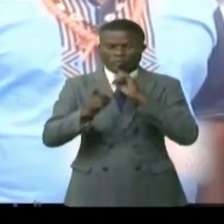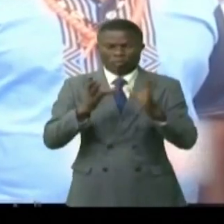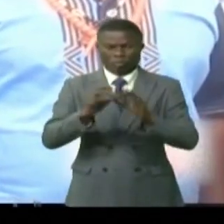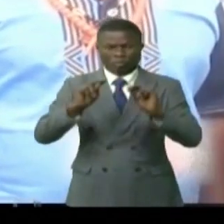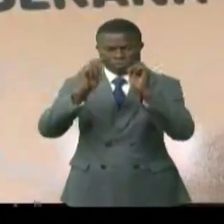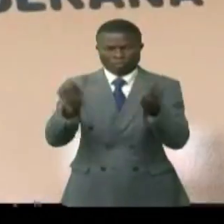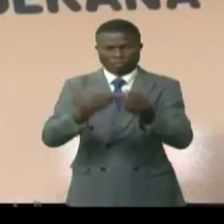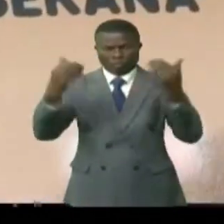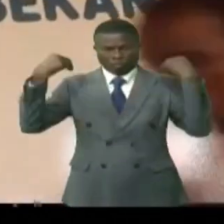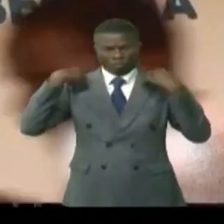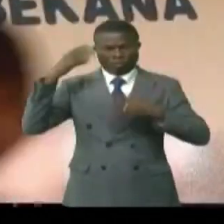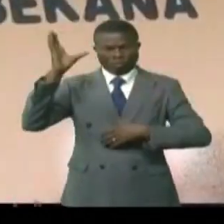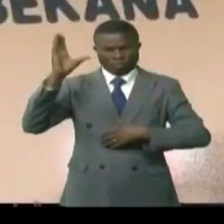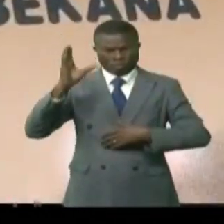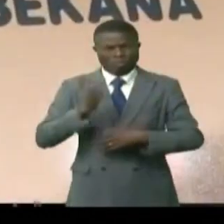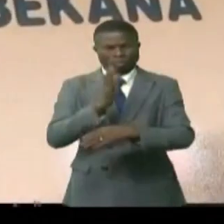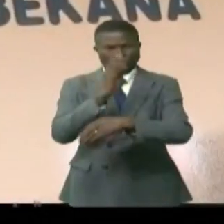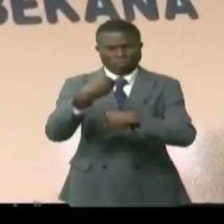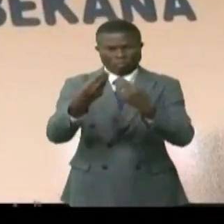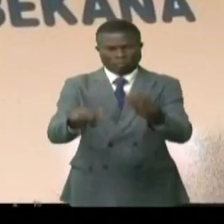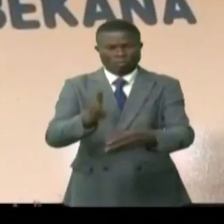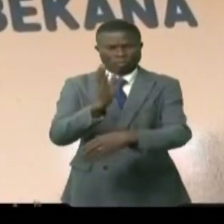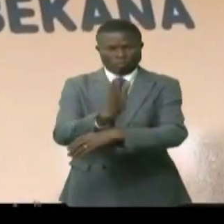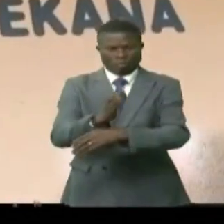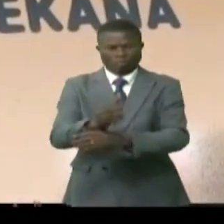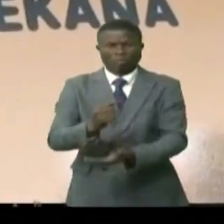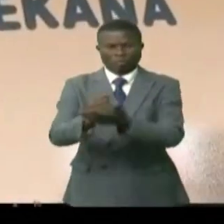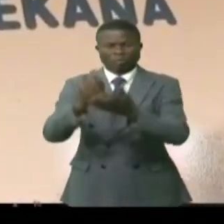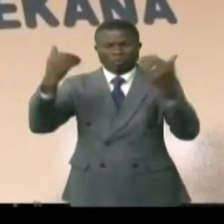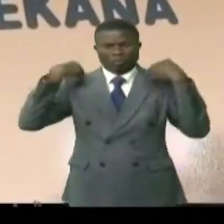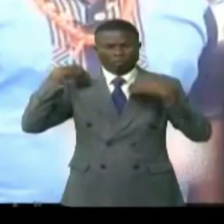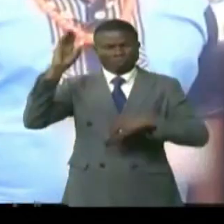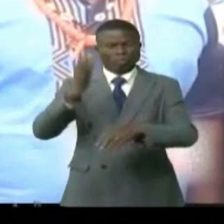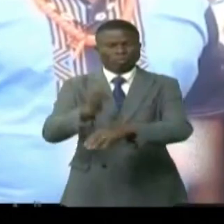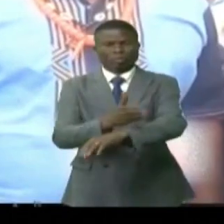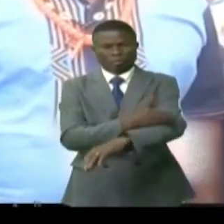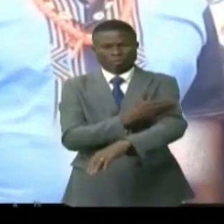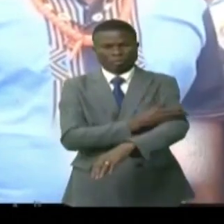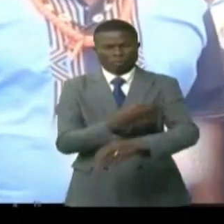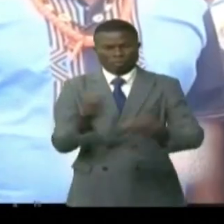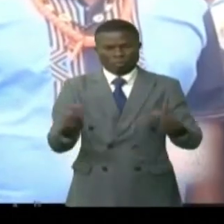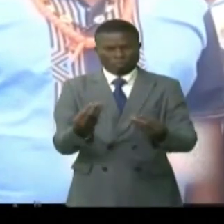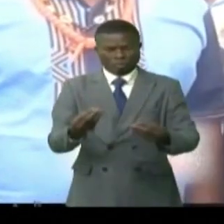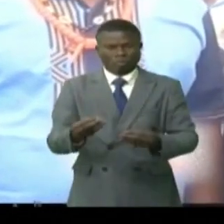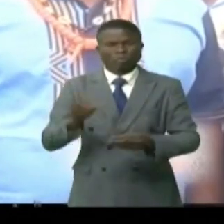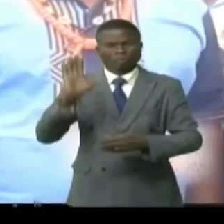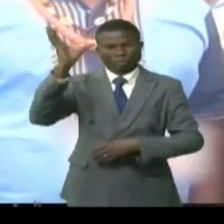eux, les moraliser, les aider à aller de l'avant pour que leurs